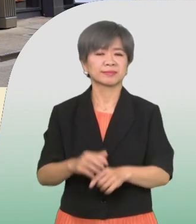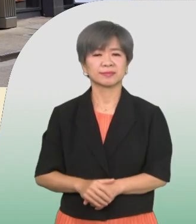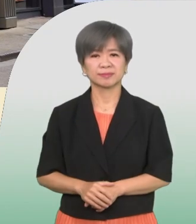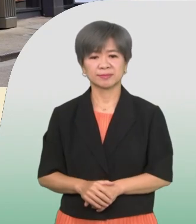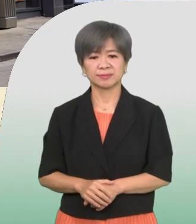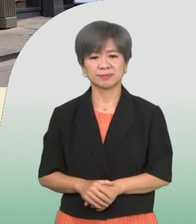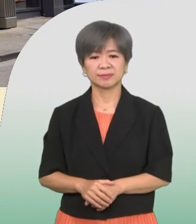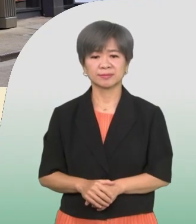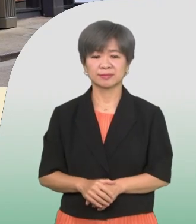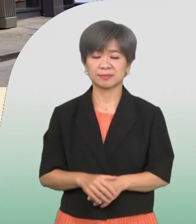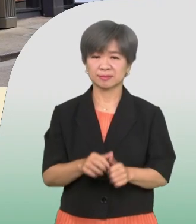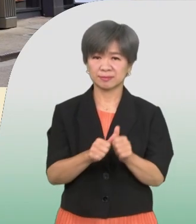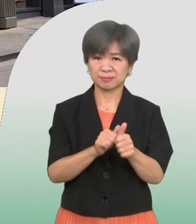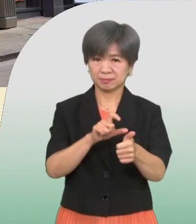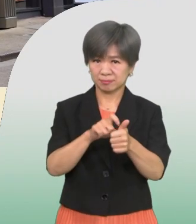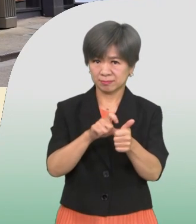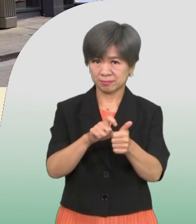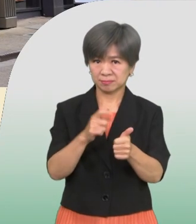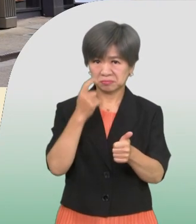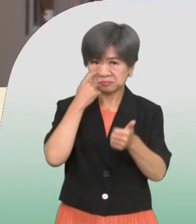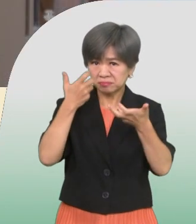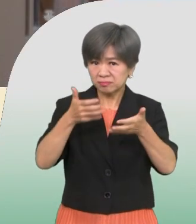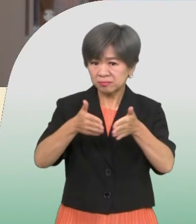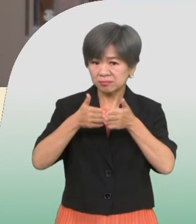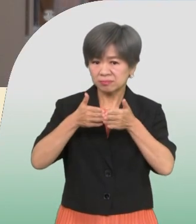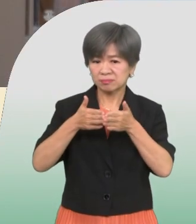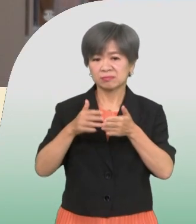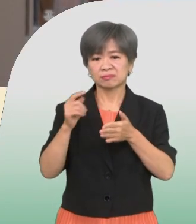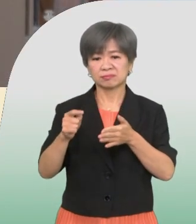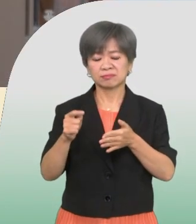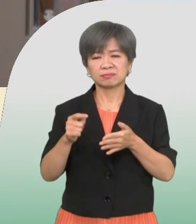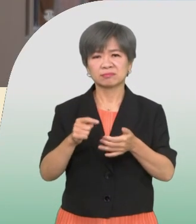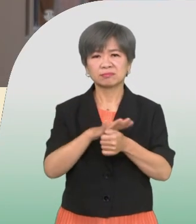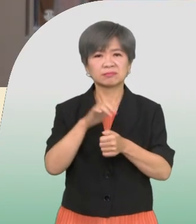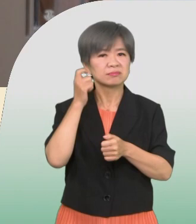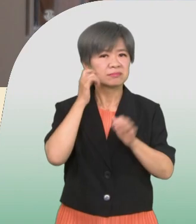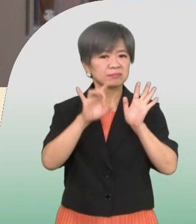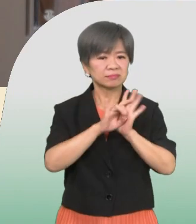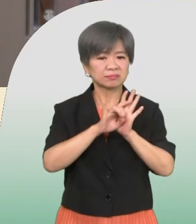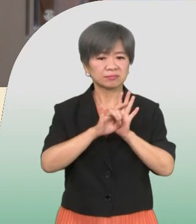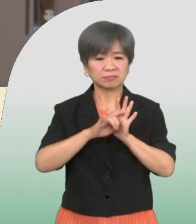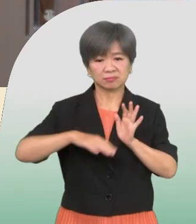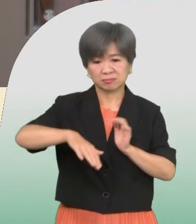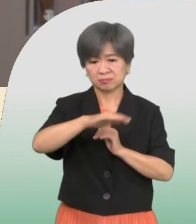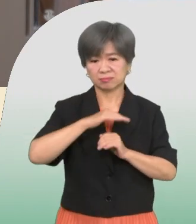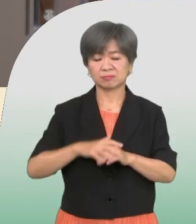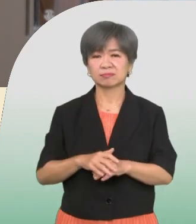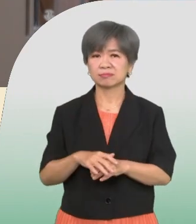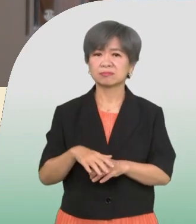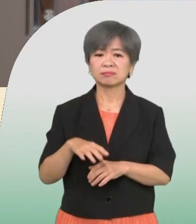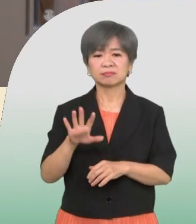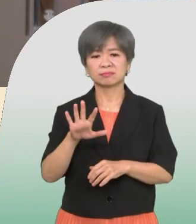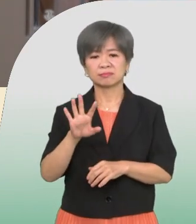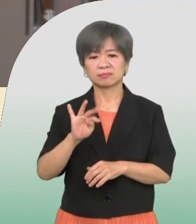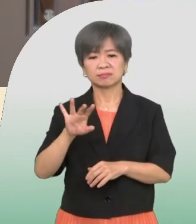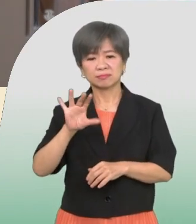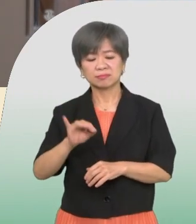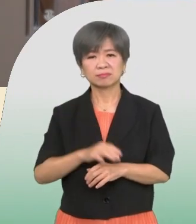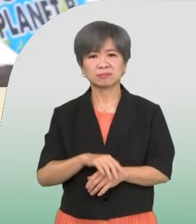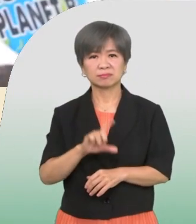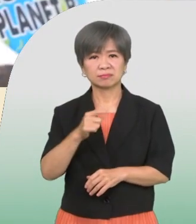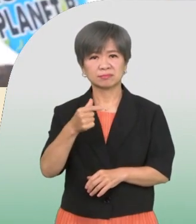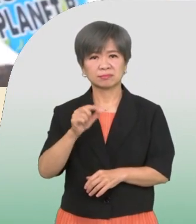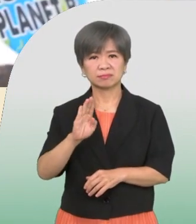外，性别议题也得到关注。这世界不仅是爱尔兰，全国上下几百个 LGBTQ 组织团